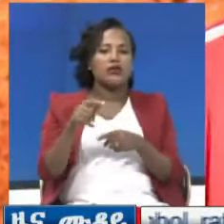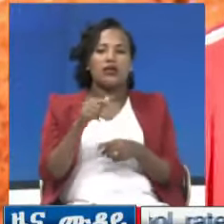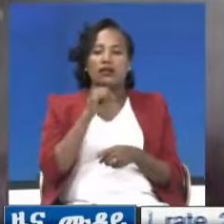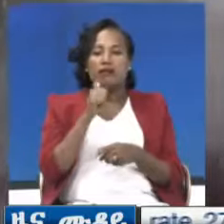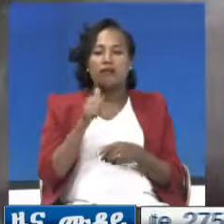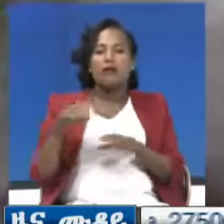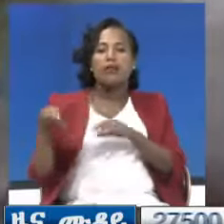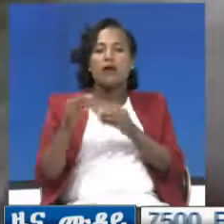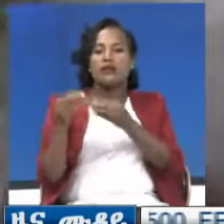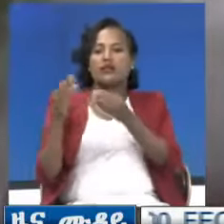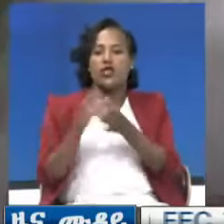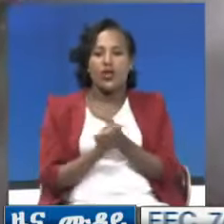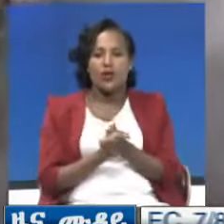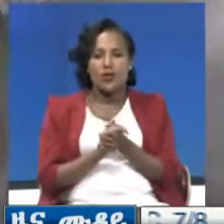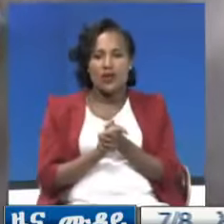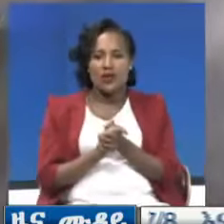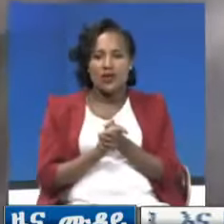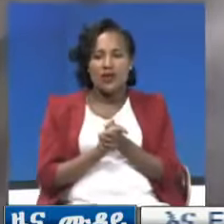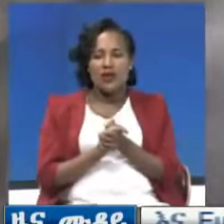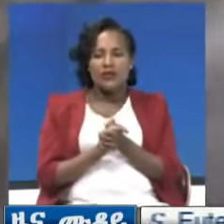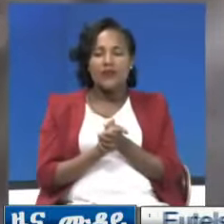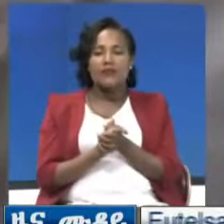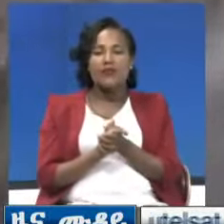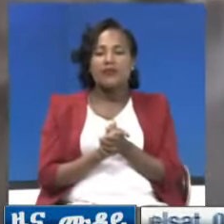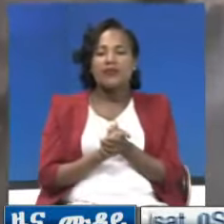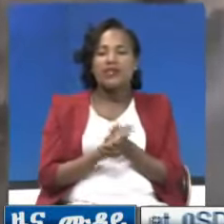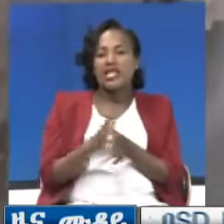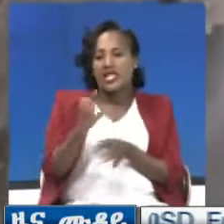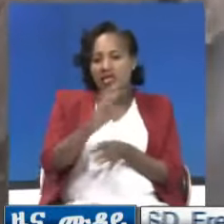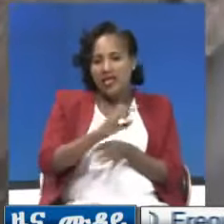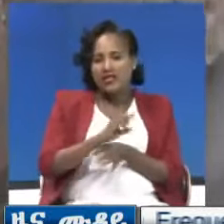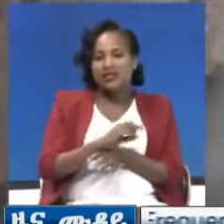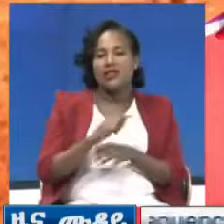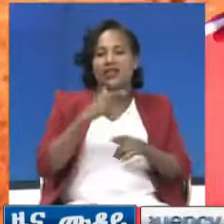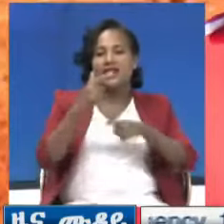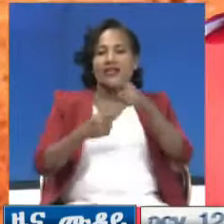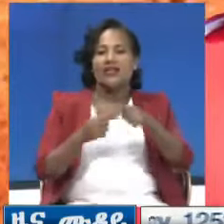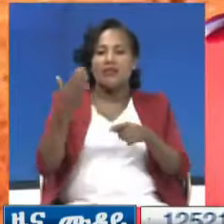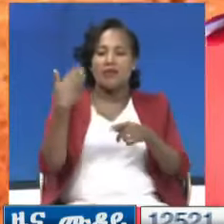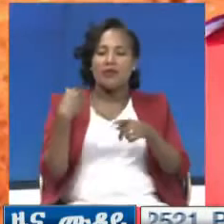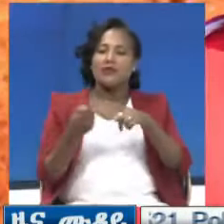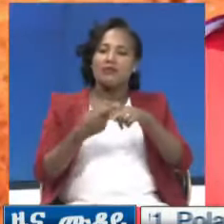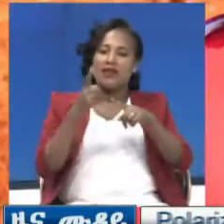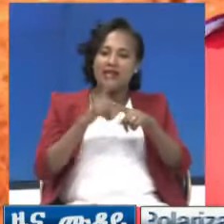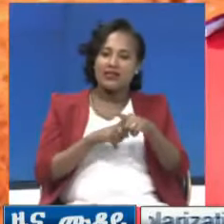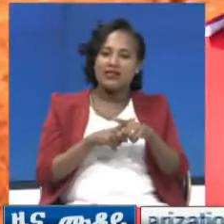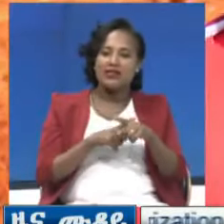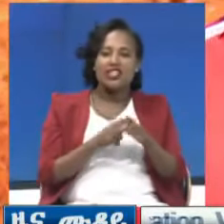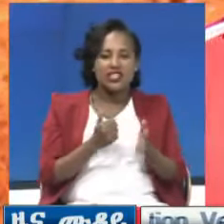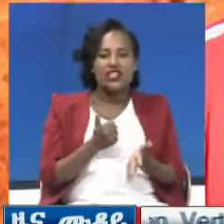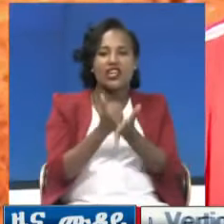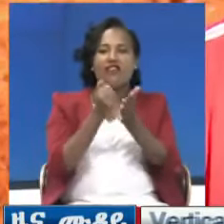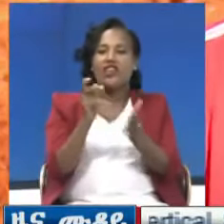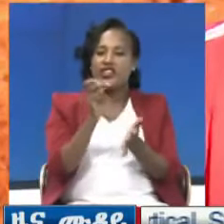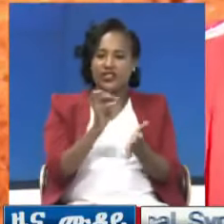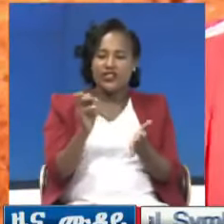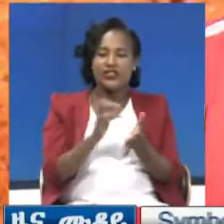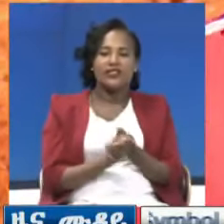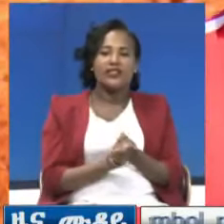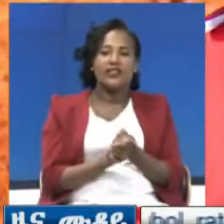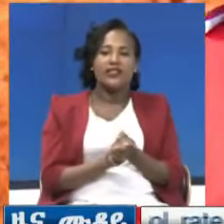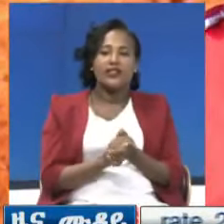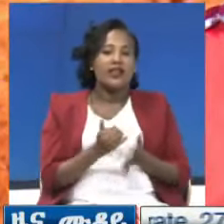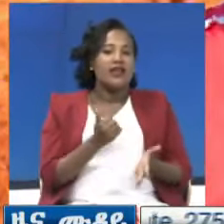ላይ ነው። ኦ ላላታችን ምን ሊሄድ የነበረው ሲመለስልን እንግድፋለን እንጂ